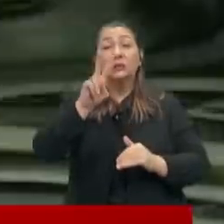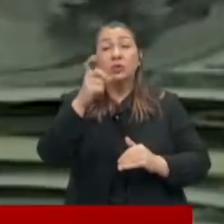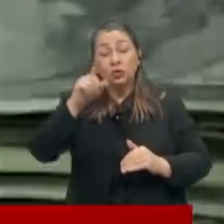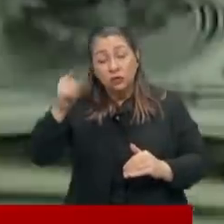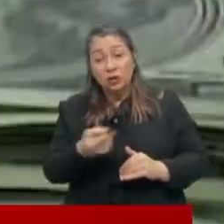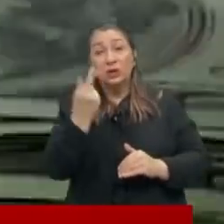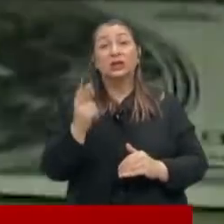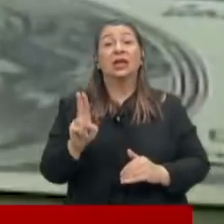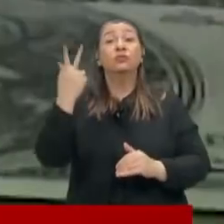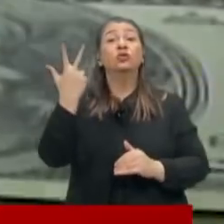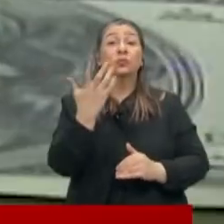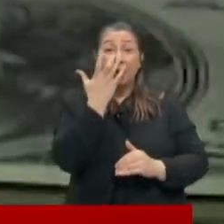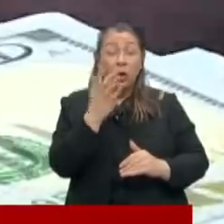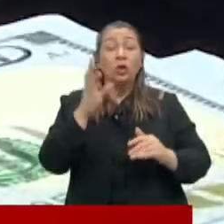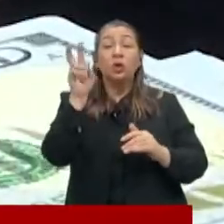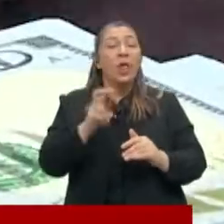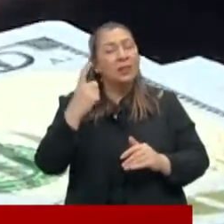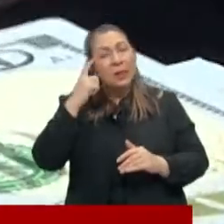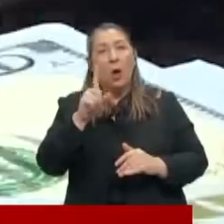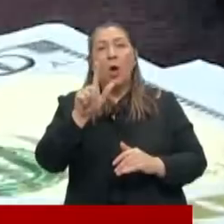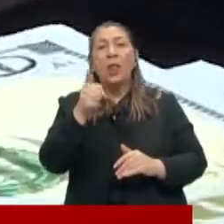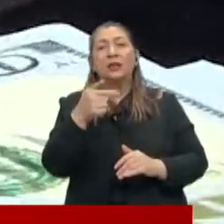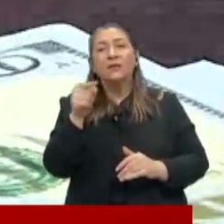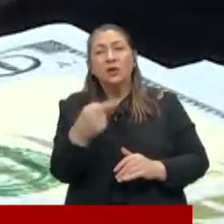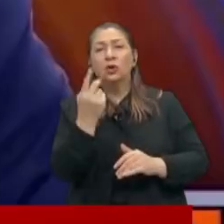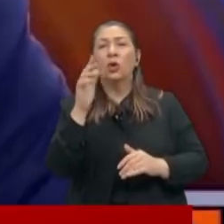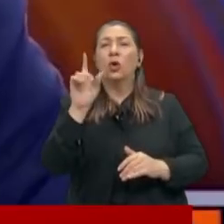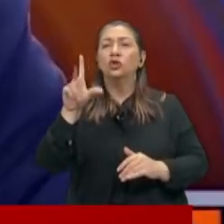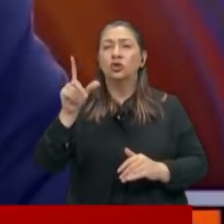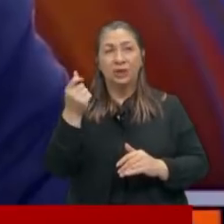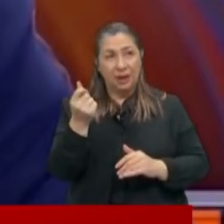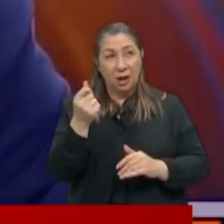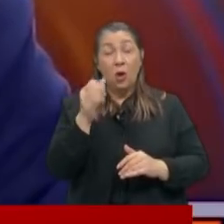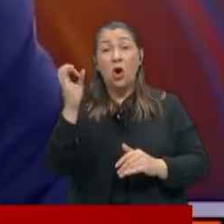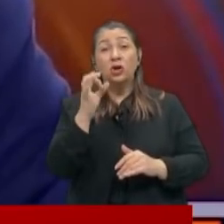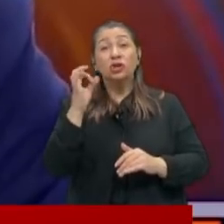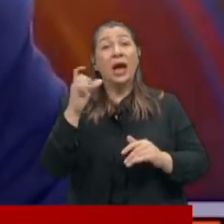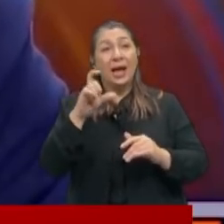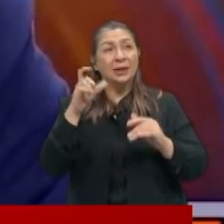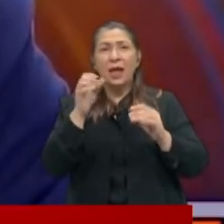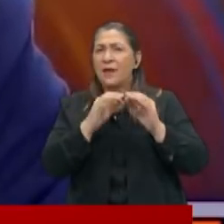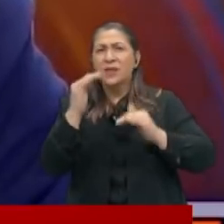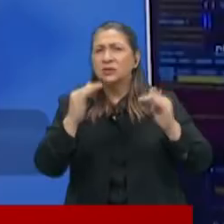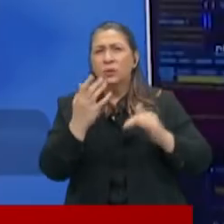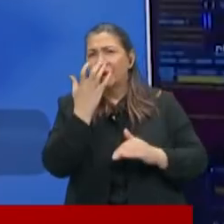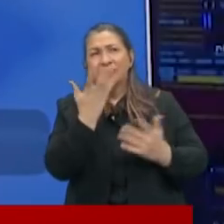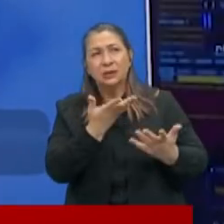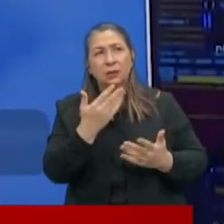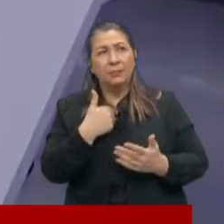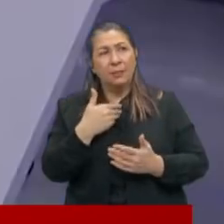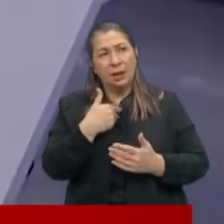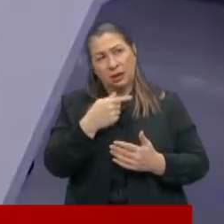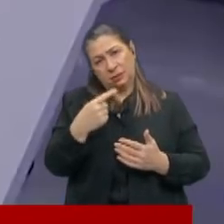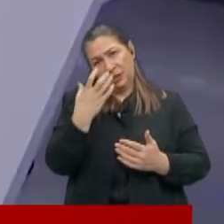%29,73 bekleniyor. Yıl sonu dolar tahmini 16,13 lira. Ocak ayına gelin. Ne olur enflasyon beklentiniz Ocak ayı için? Ben eksi